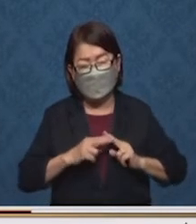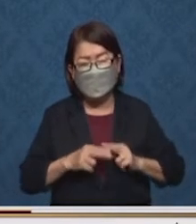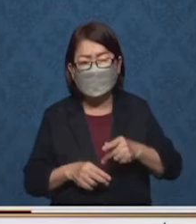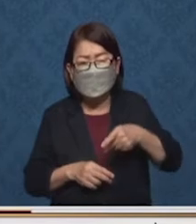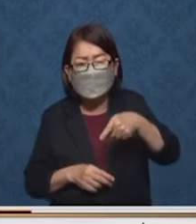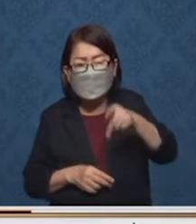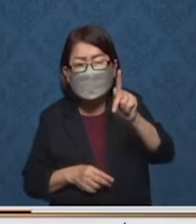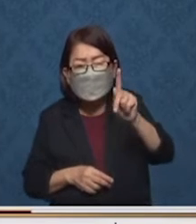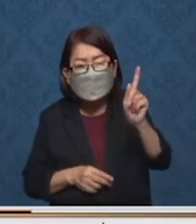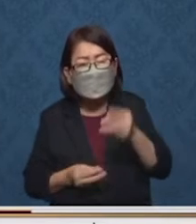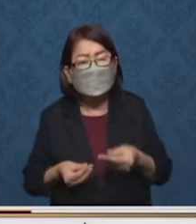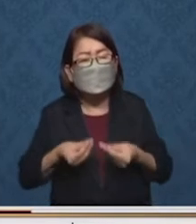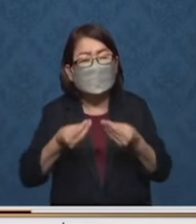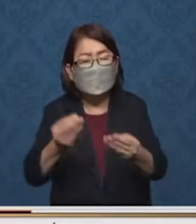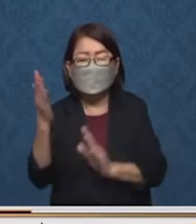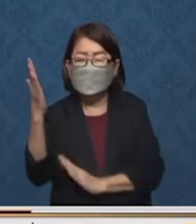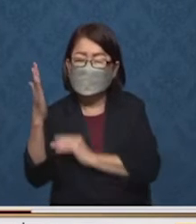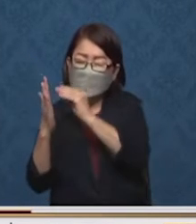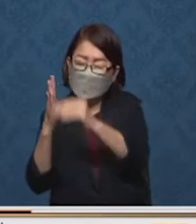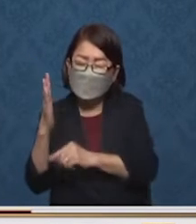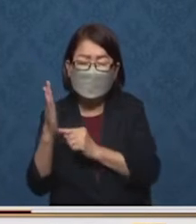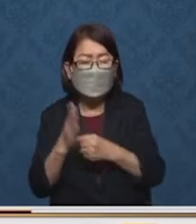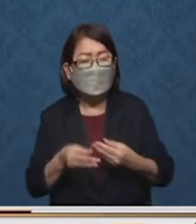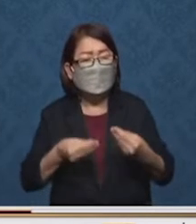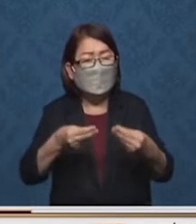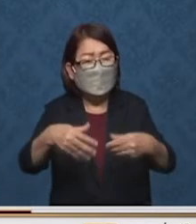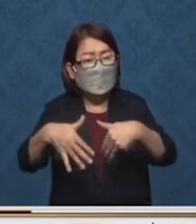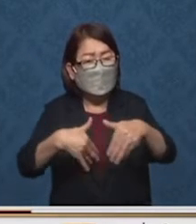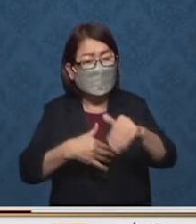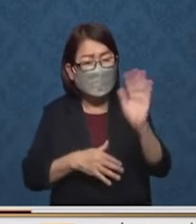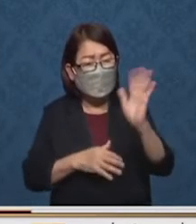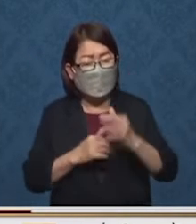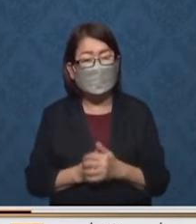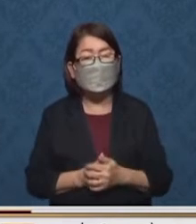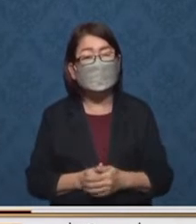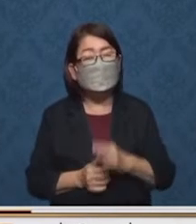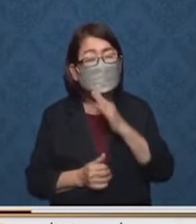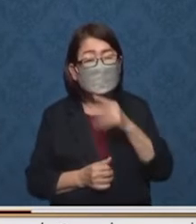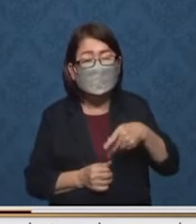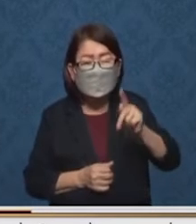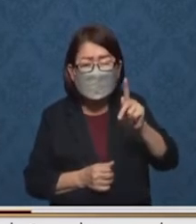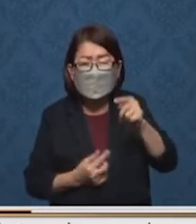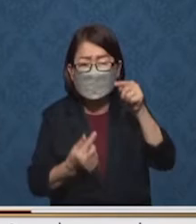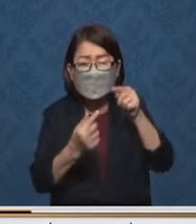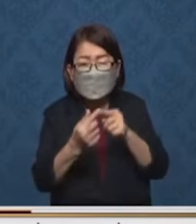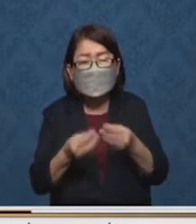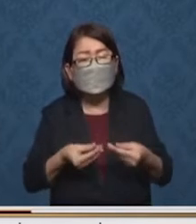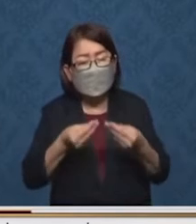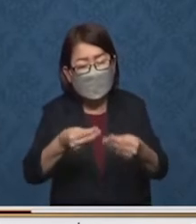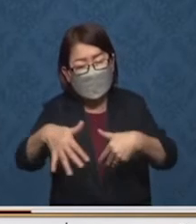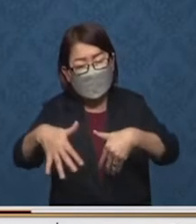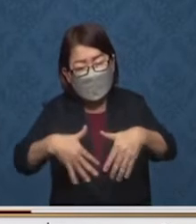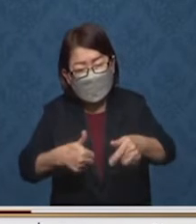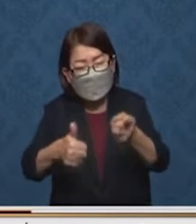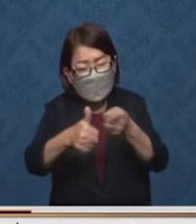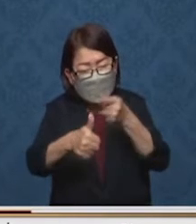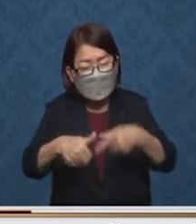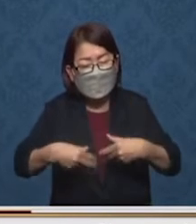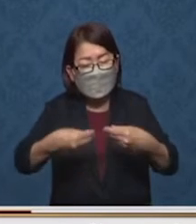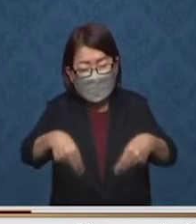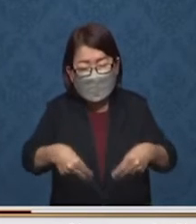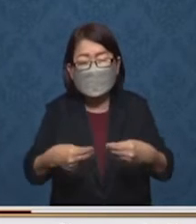นี้ไม่ได้เป็นประโยชน์เพื่อชาติบ้านเมืองนะครับหากความเห็นเป็นประโยชน์กับเขาเนี่ยเป็นประโยชน์เพื่อชาติบ้านเมืองเหตุการณ์เหล่านี้จะไม่เกิด